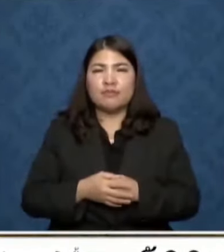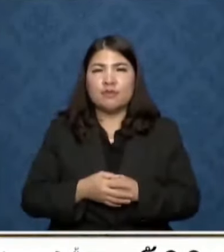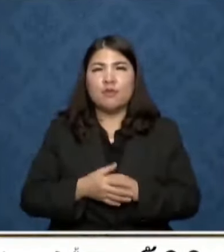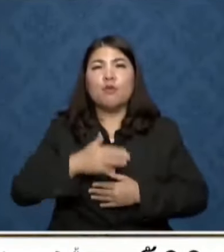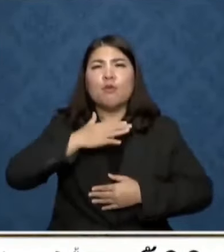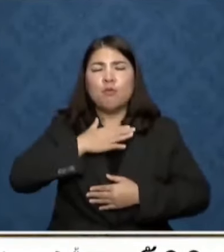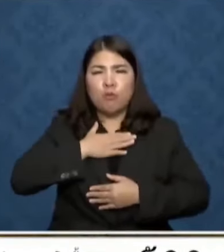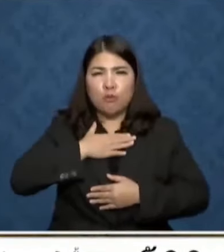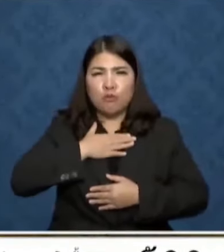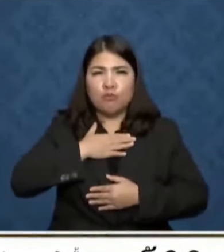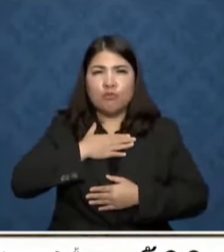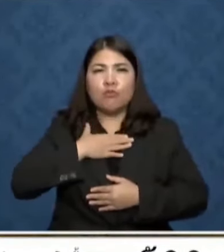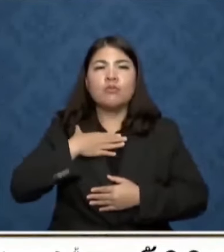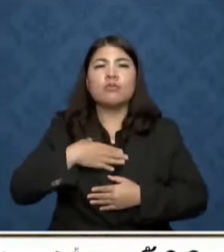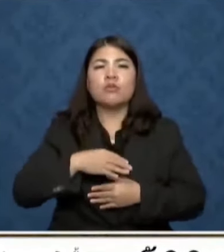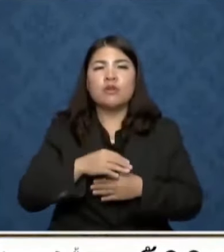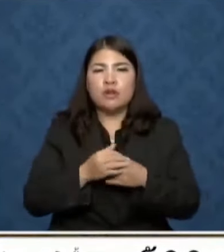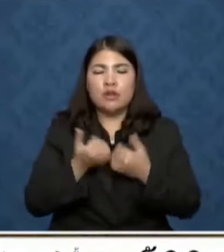กับลมรณ inmates